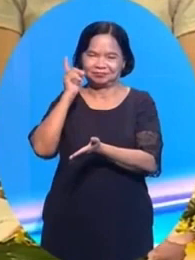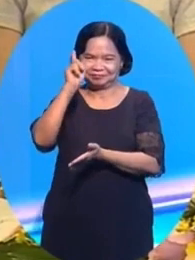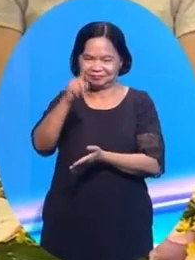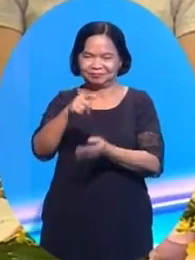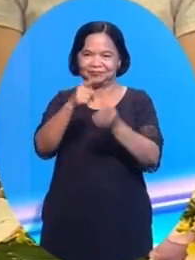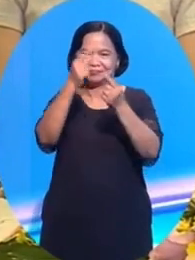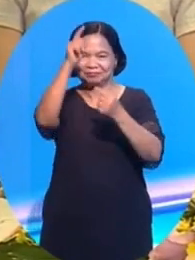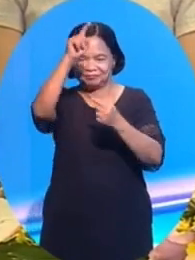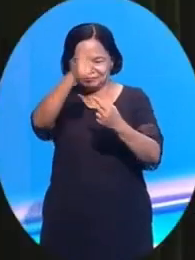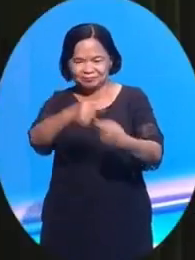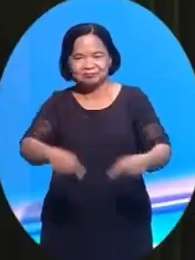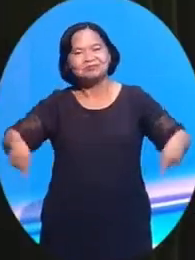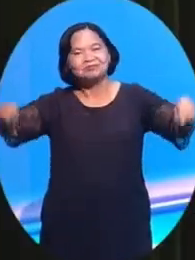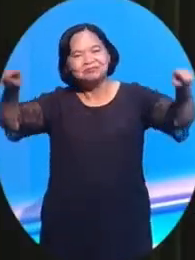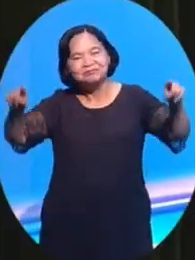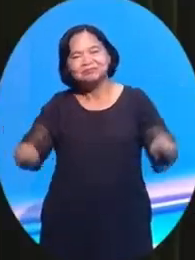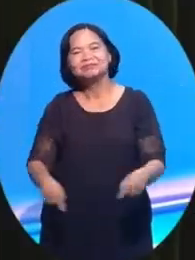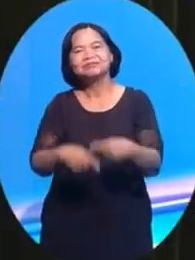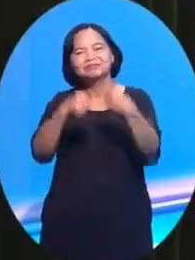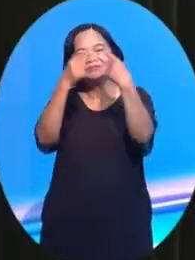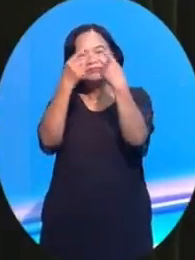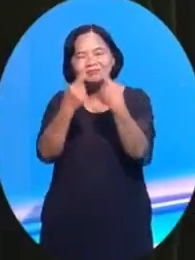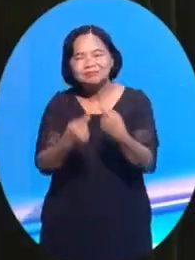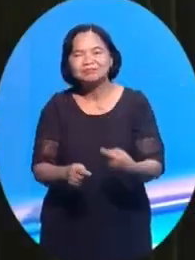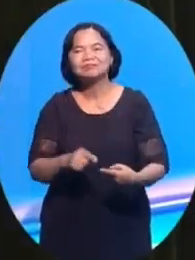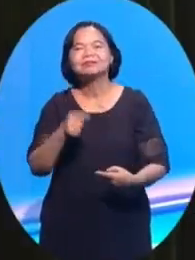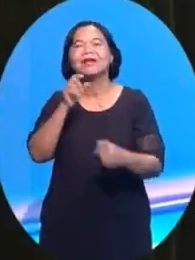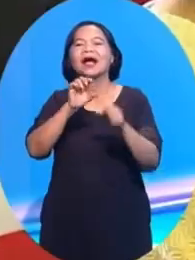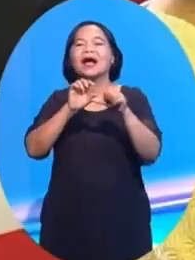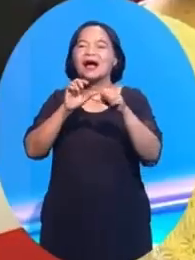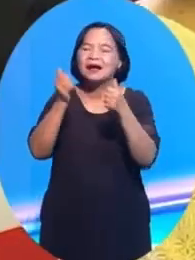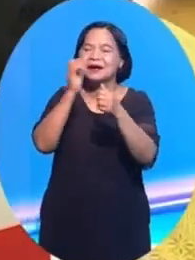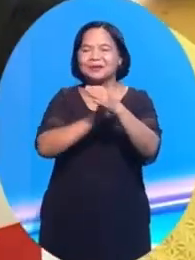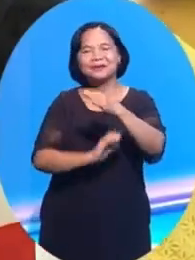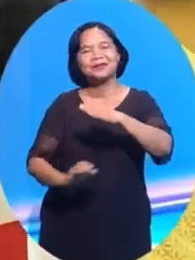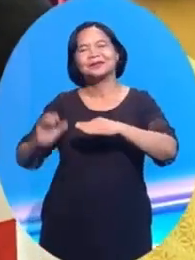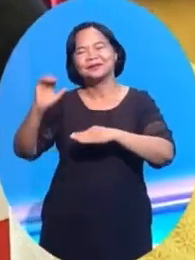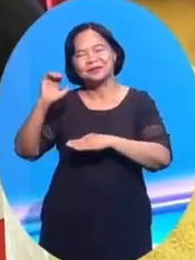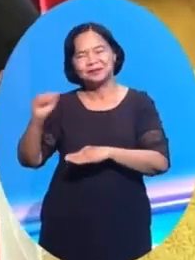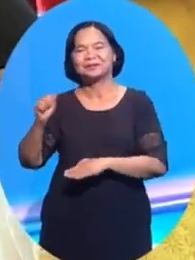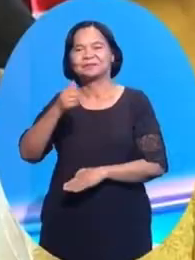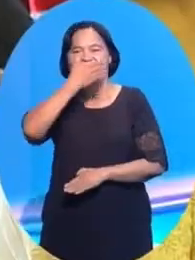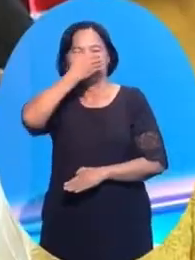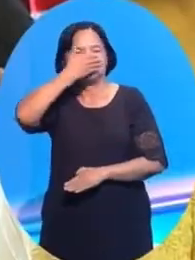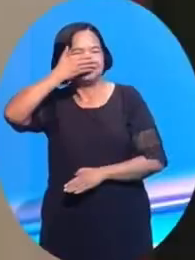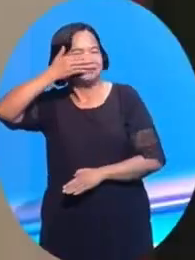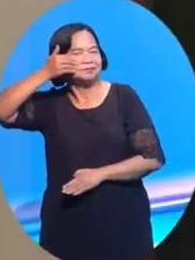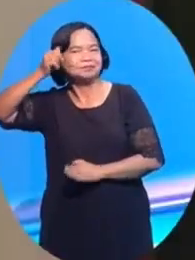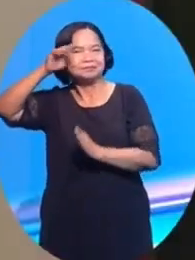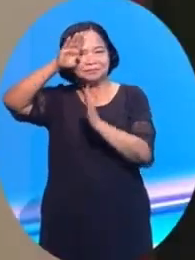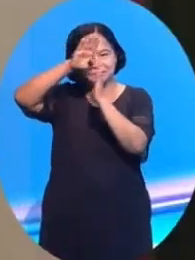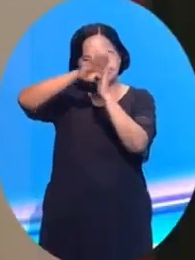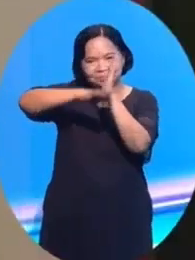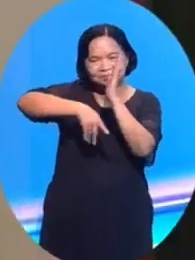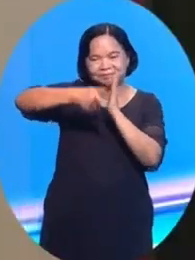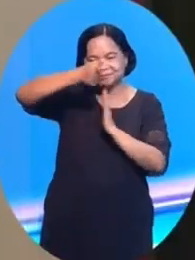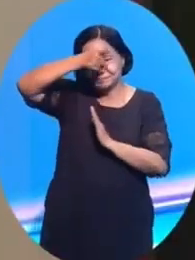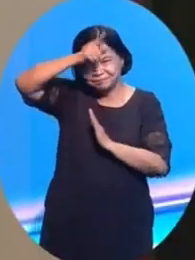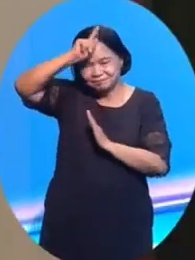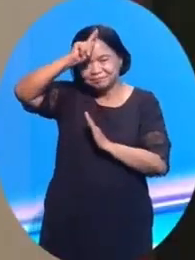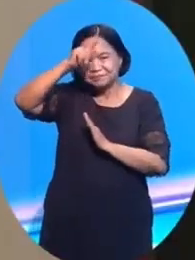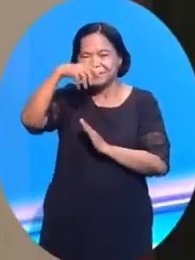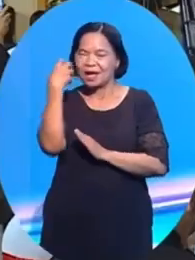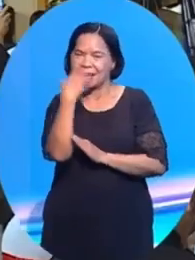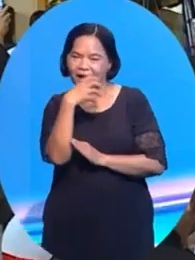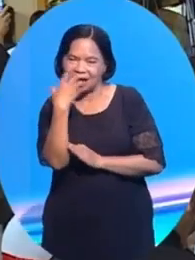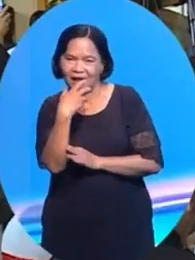sự góp mặt của dàn nhạc bulgaret Dàn nhạc giao hưởng đến từ romania châu Âu đặc biệt chương trình còn có sự góp mặt của giám đốc âm